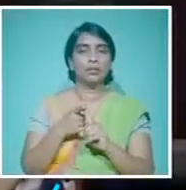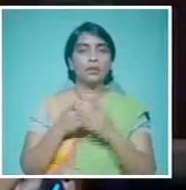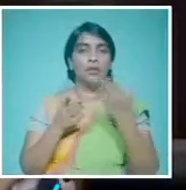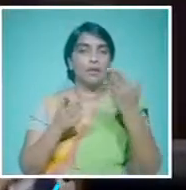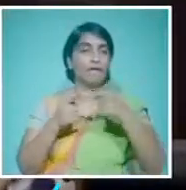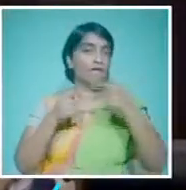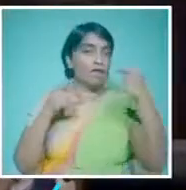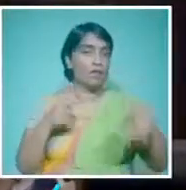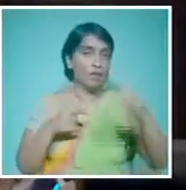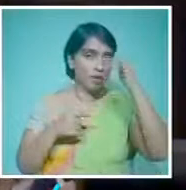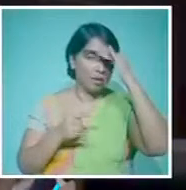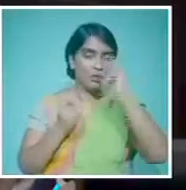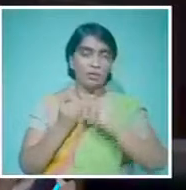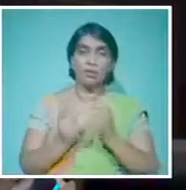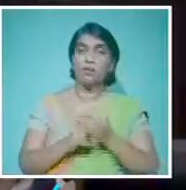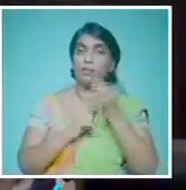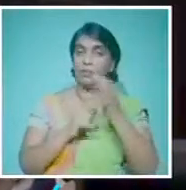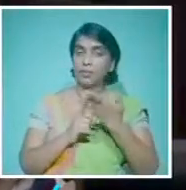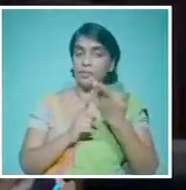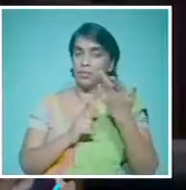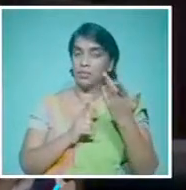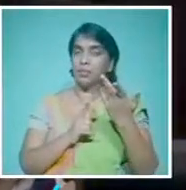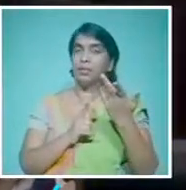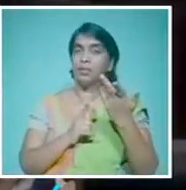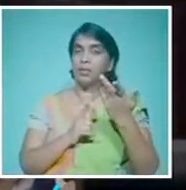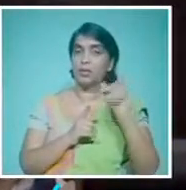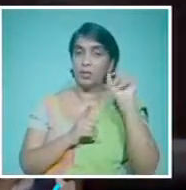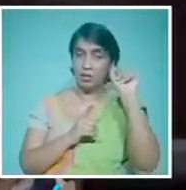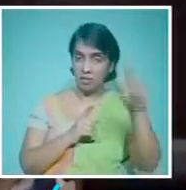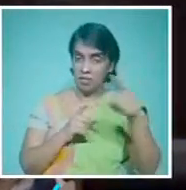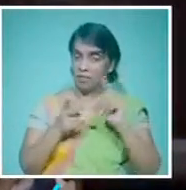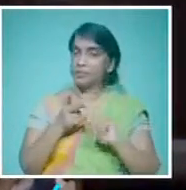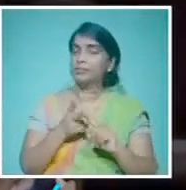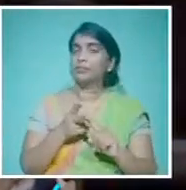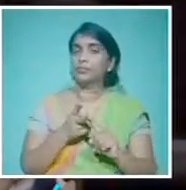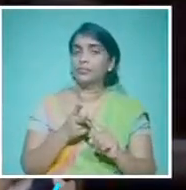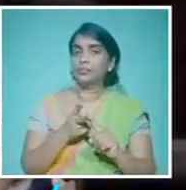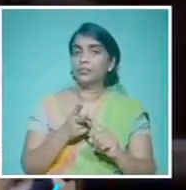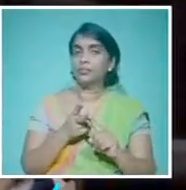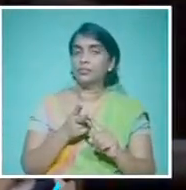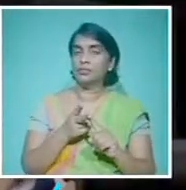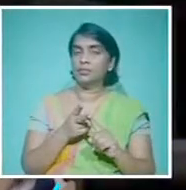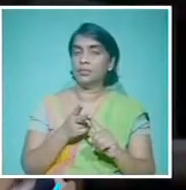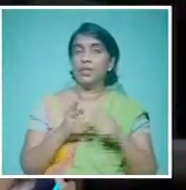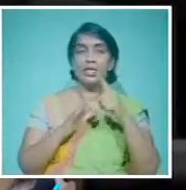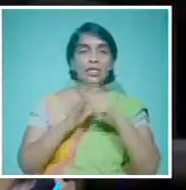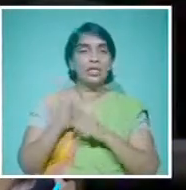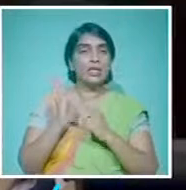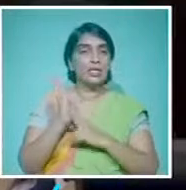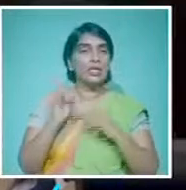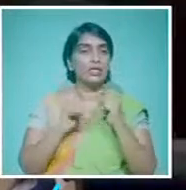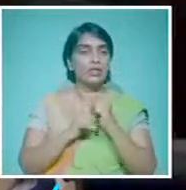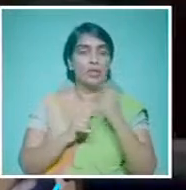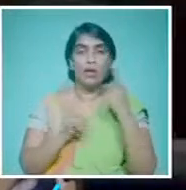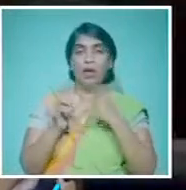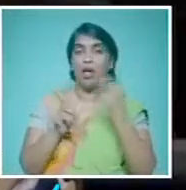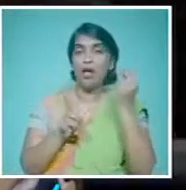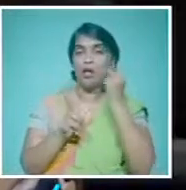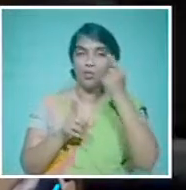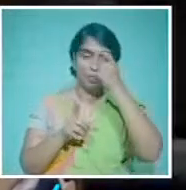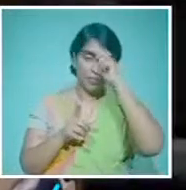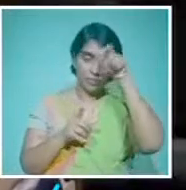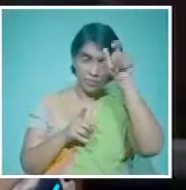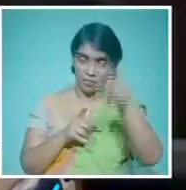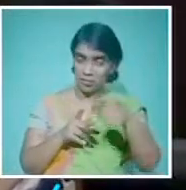වත්මන් විපක්ෂ නායක සජිත් ප්‍රේමදාස විපක්ෂ නායකතුමාගේ නම, ජනතා ආයුක්ත පෙරමුණේ අනුර කුමාර